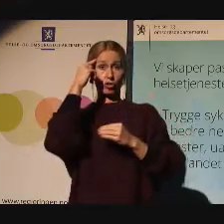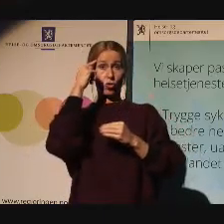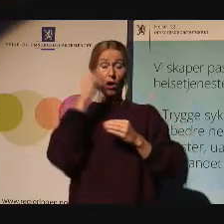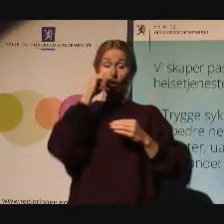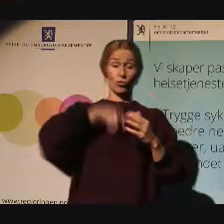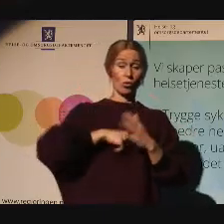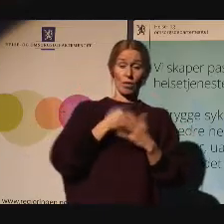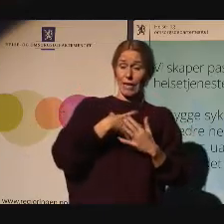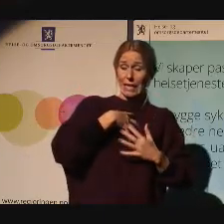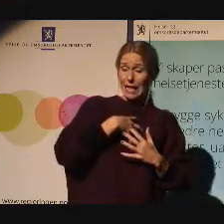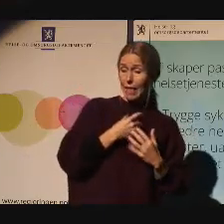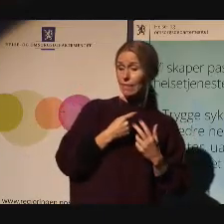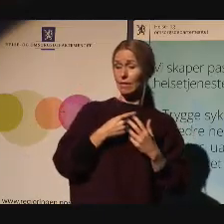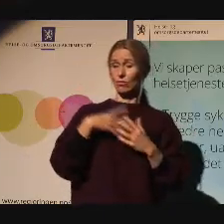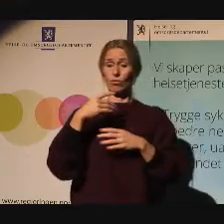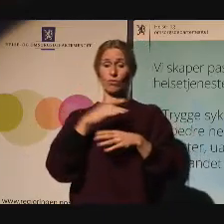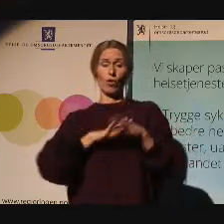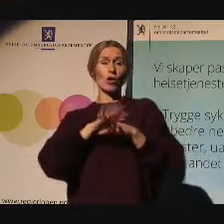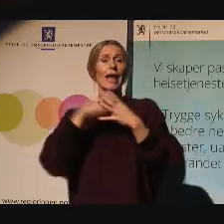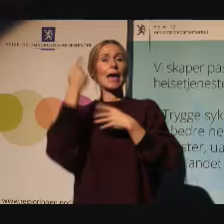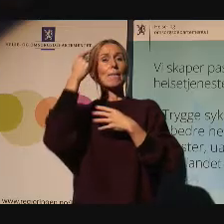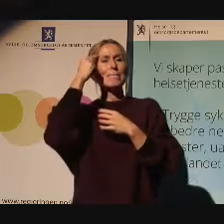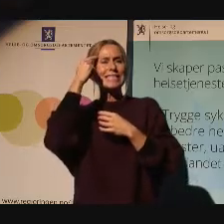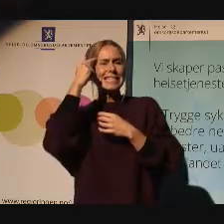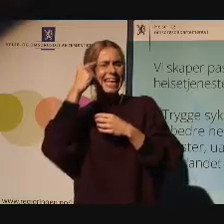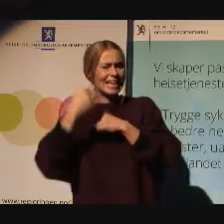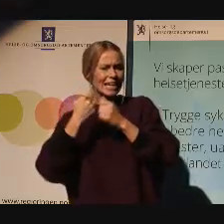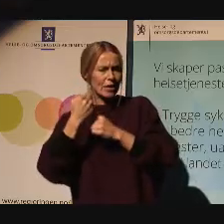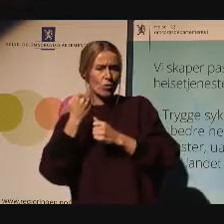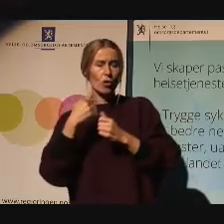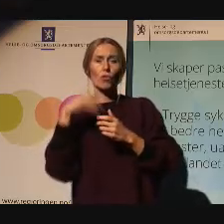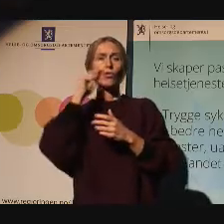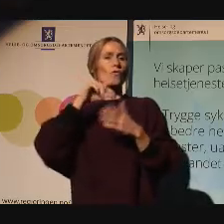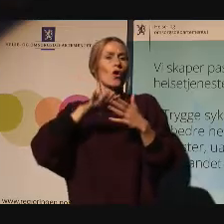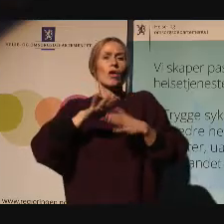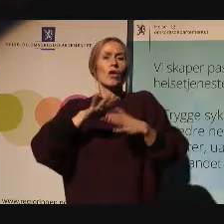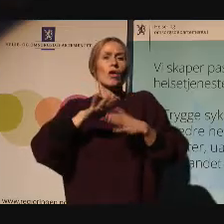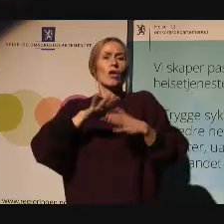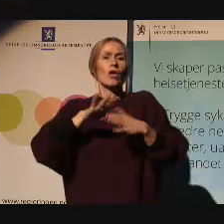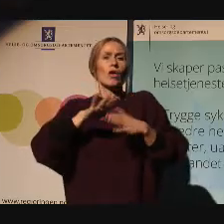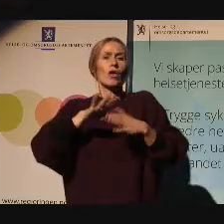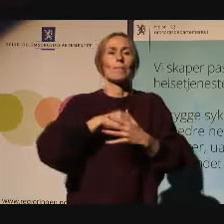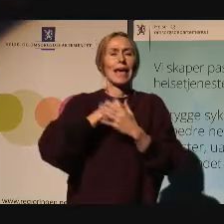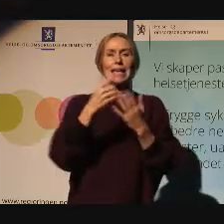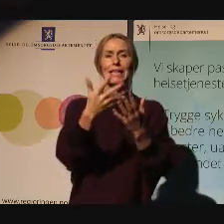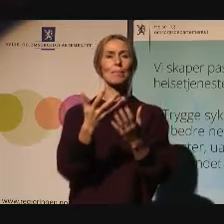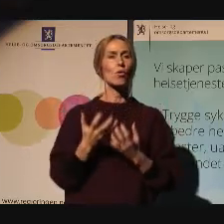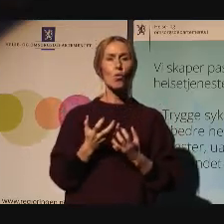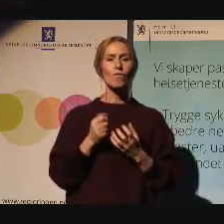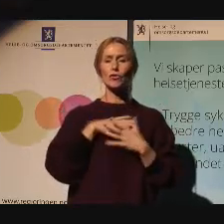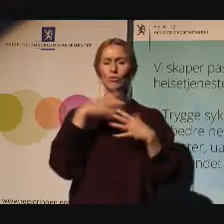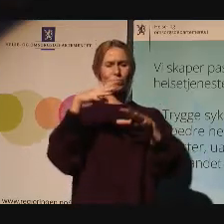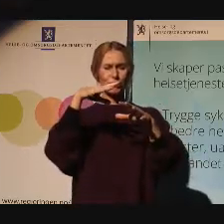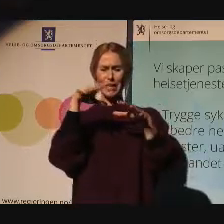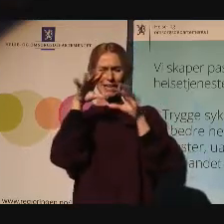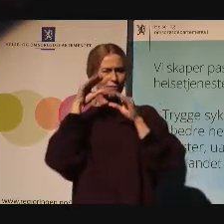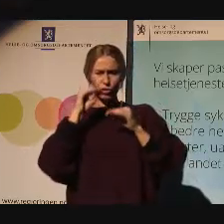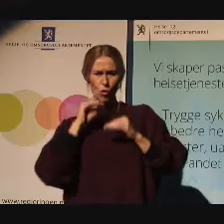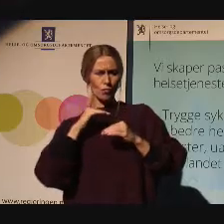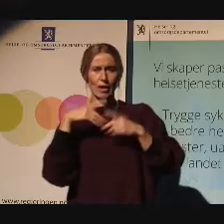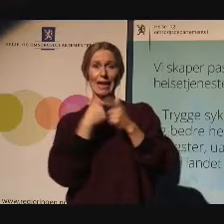redd, du kan føle deg mistenkeliggjort, og du kan føle at du ikke når frem med dine behov, og at du ikke blir forstått eller tatt vare